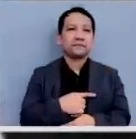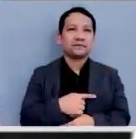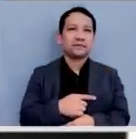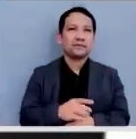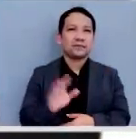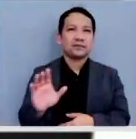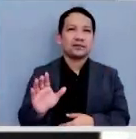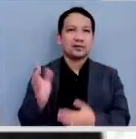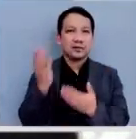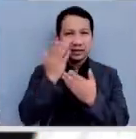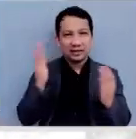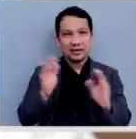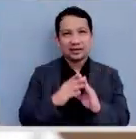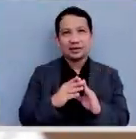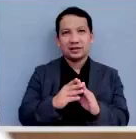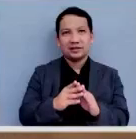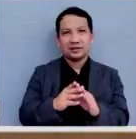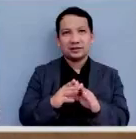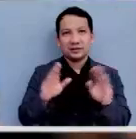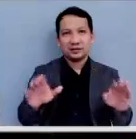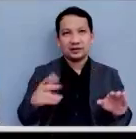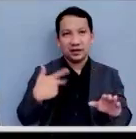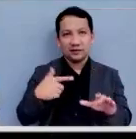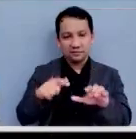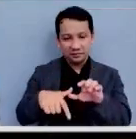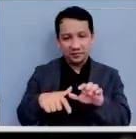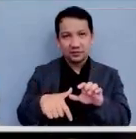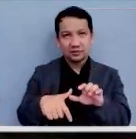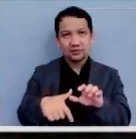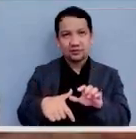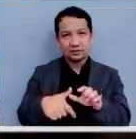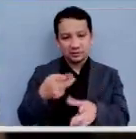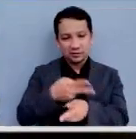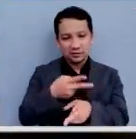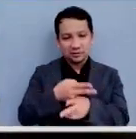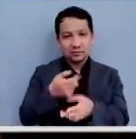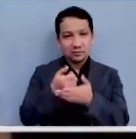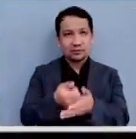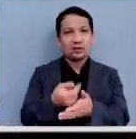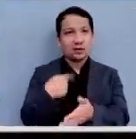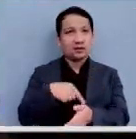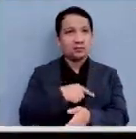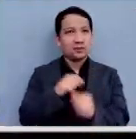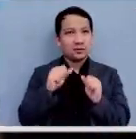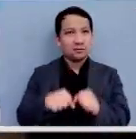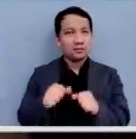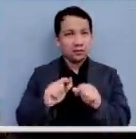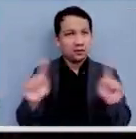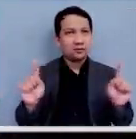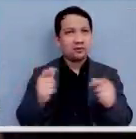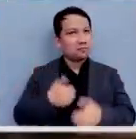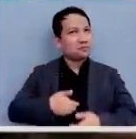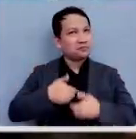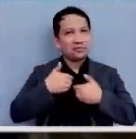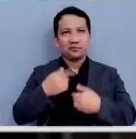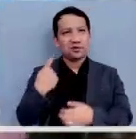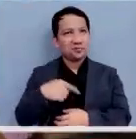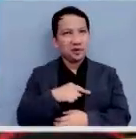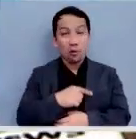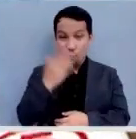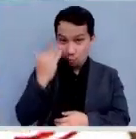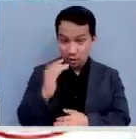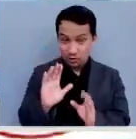ko na... May kapatid akong ano, PWD, anak, nakaya ng mother ko, kami, naitaguyod kami. Very proud, siyempre. Kasi hindi